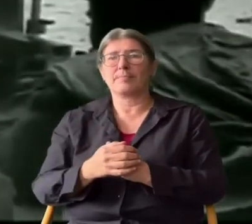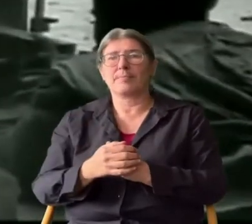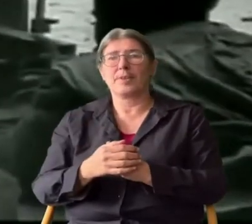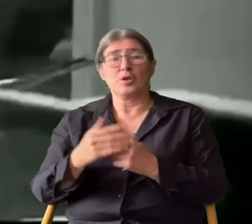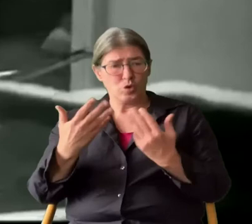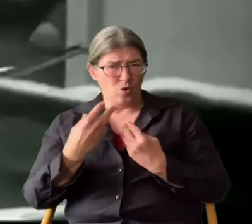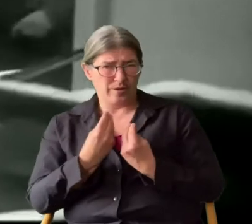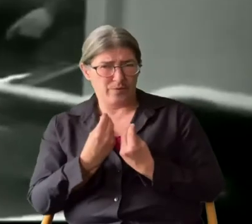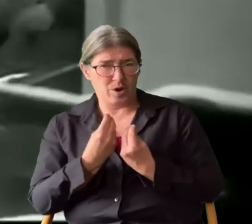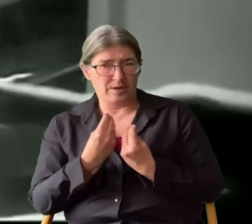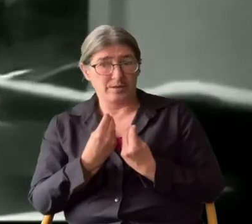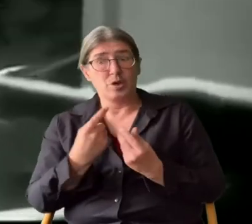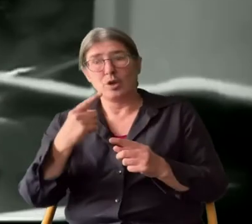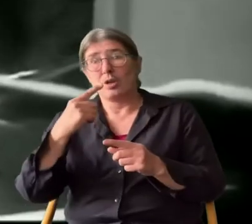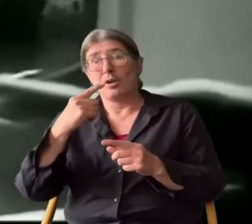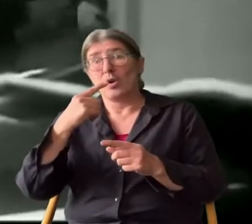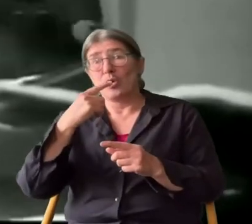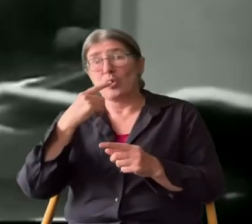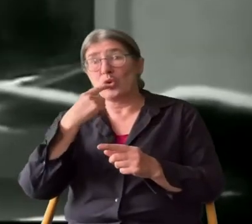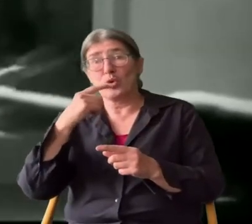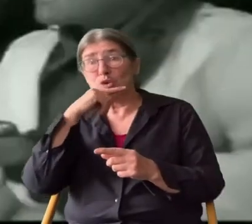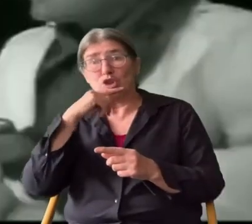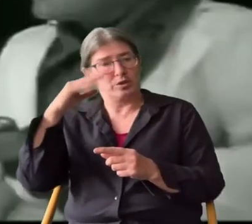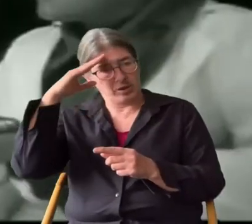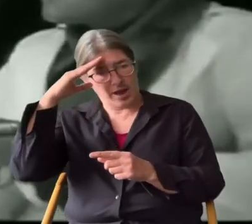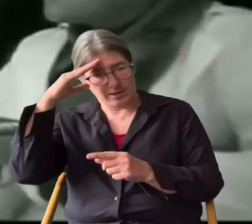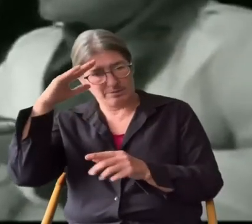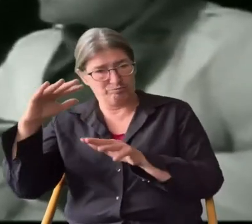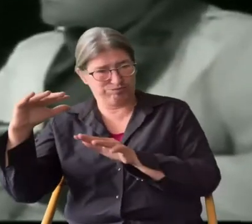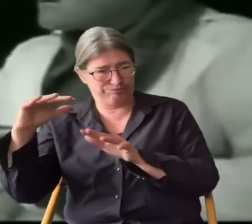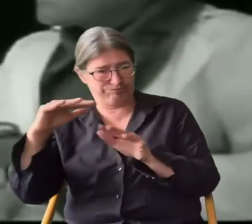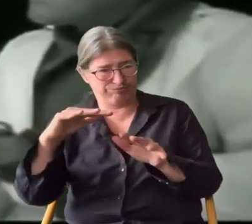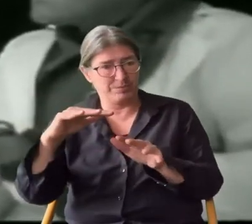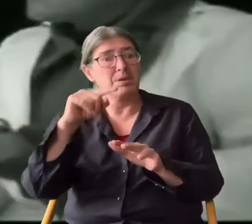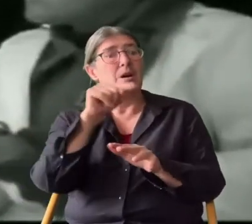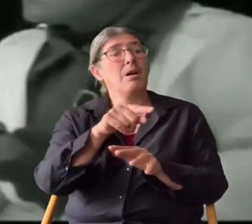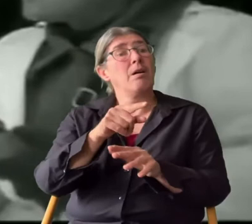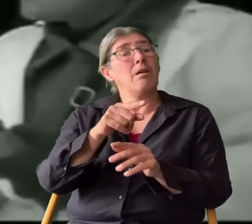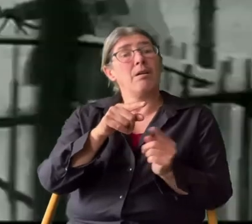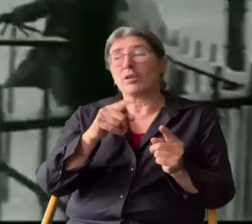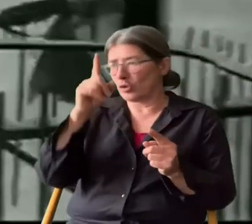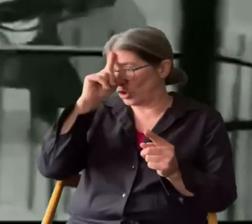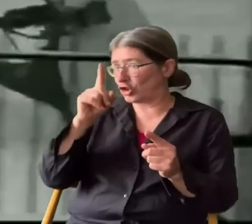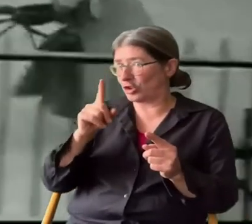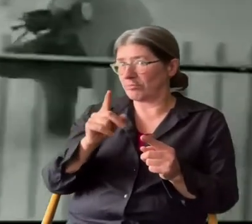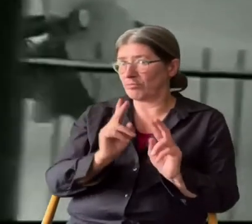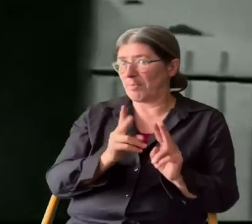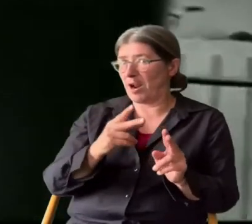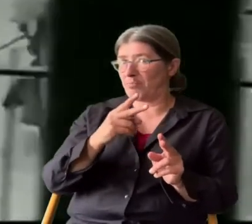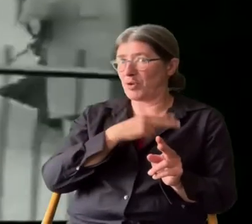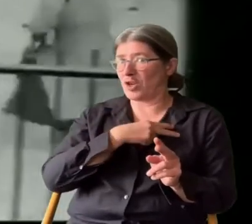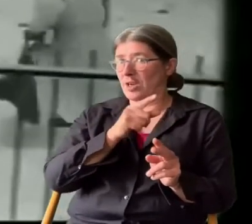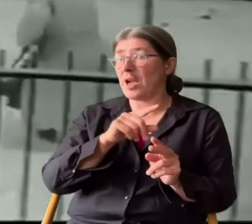Bewegt von solchen Gefühlen treffen Rotarmisten erstmals in großem Umfang auf deutsche Zivilisten. Der erste